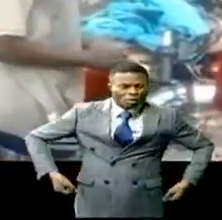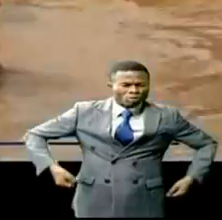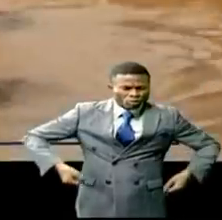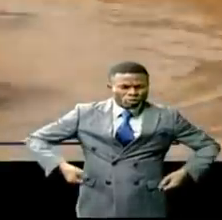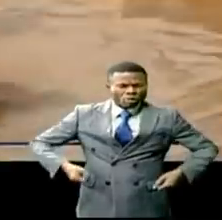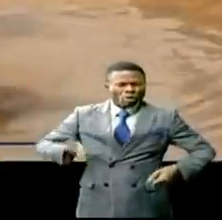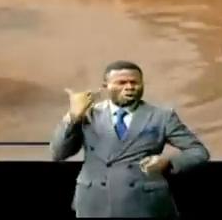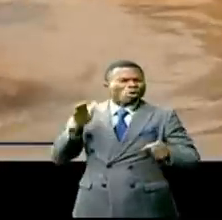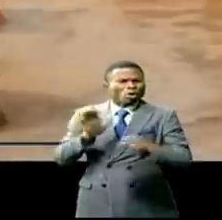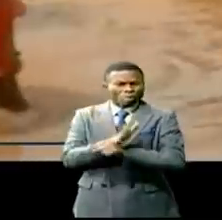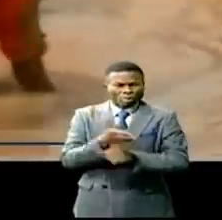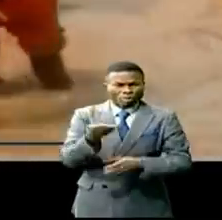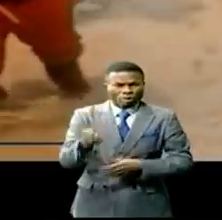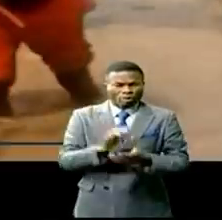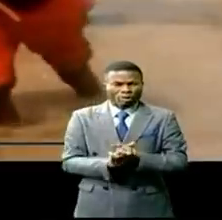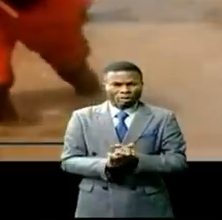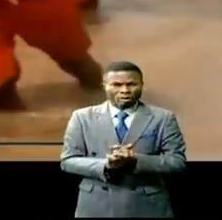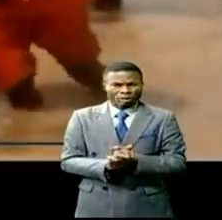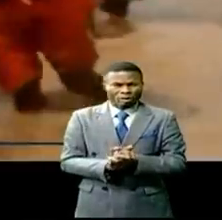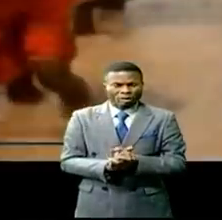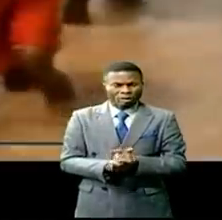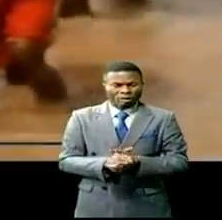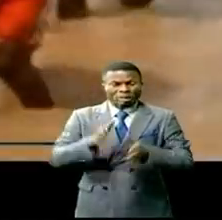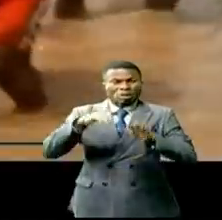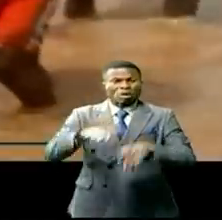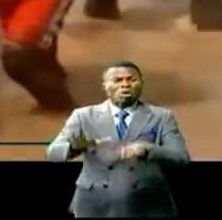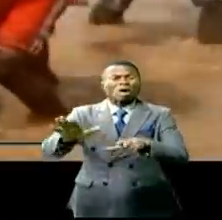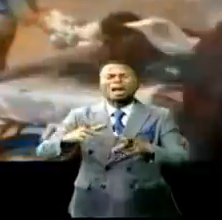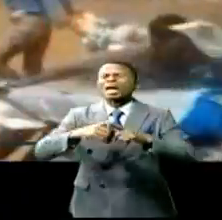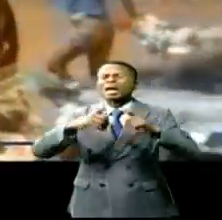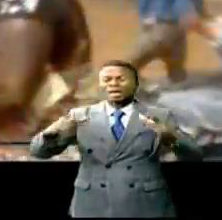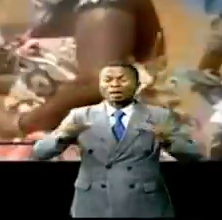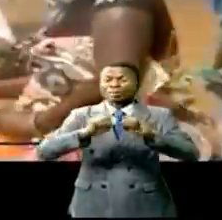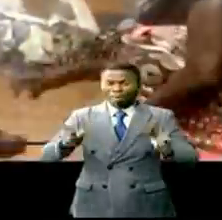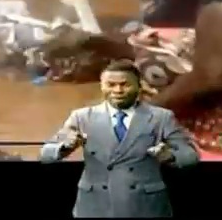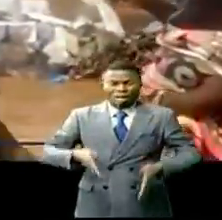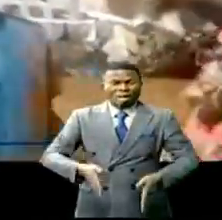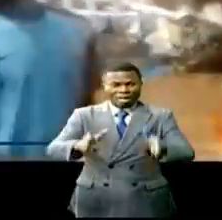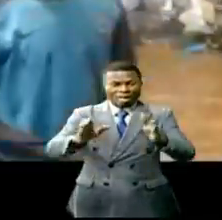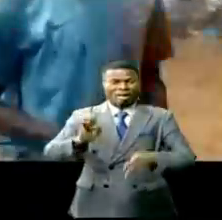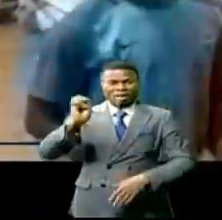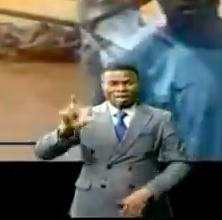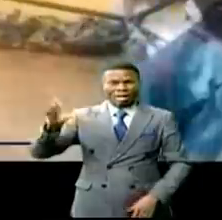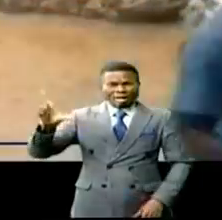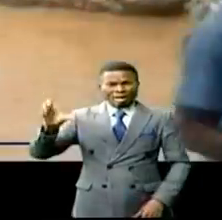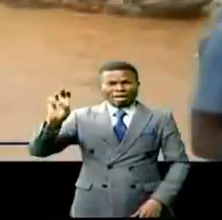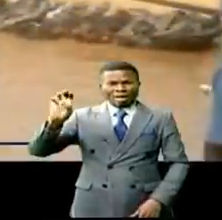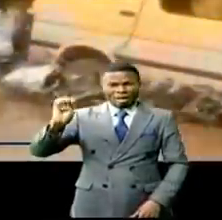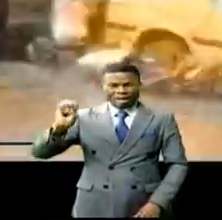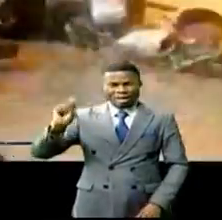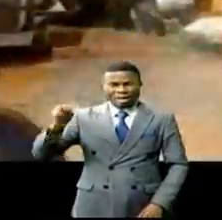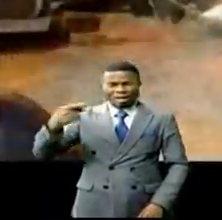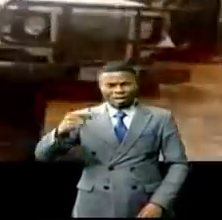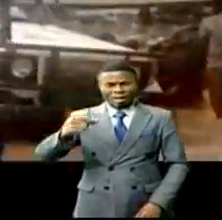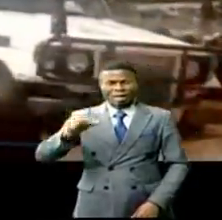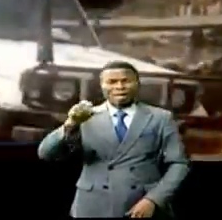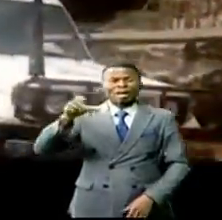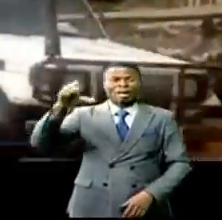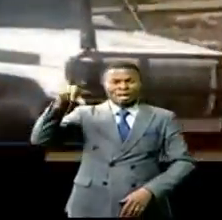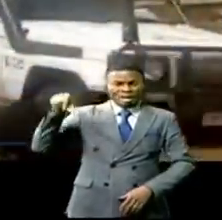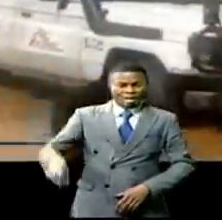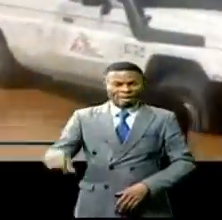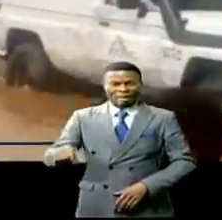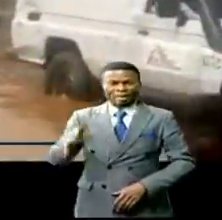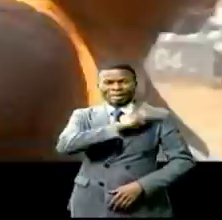lancers coire et sur un lac artificiel mais c'est plutôt sur l'avenue est longue et ça au niveau du quartier kimbangu 3 dans la